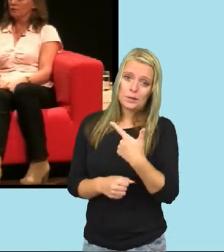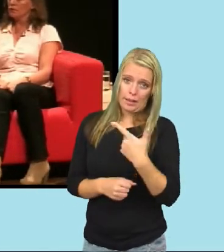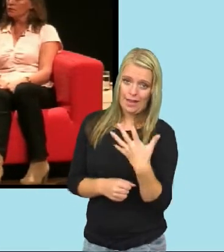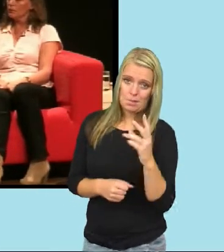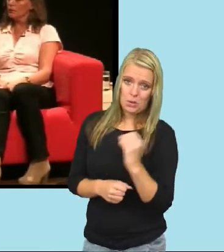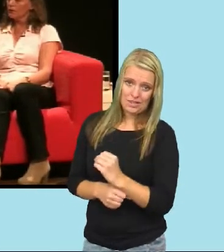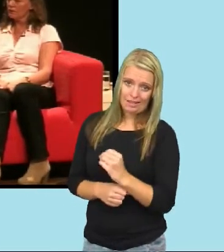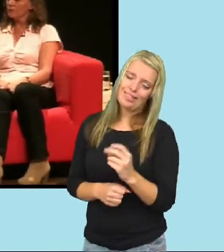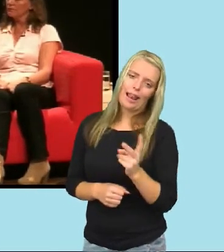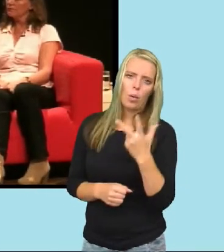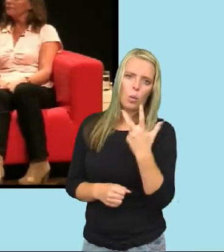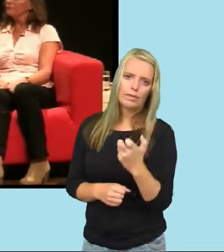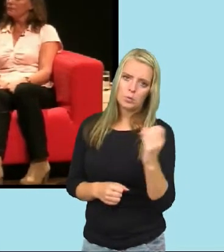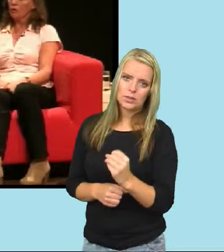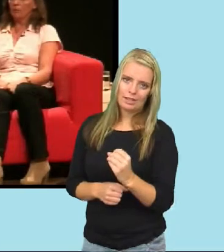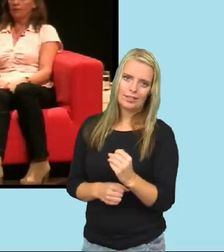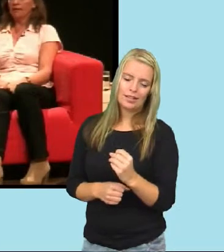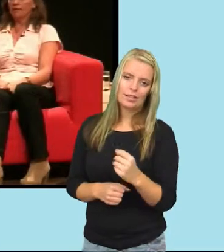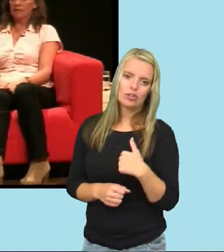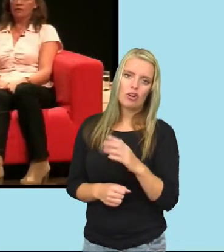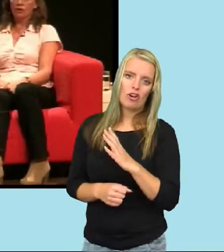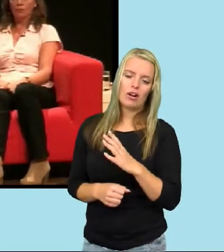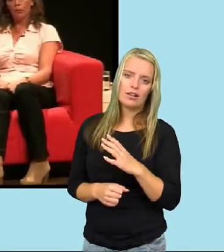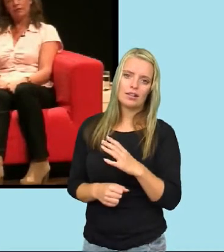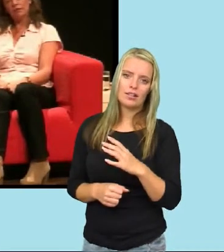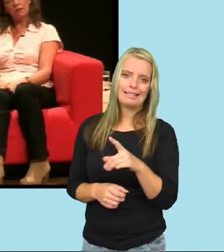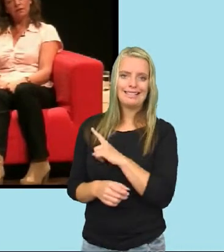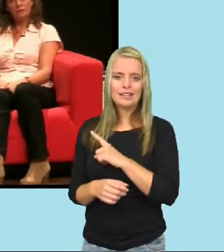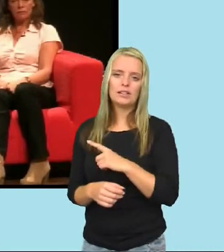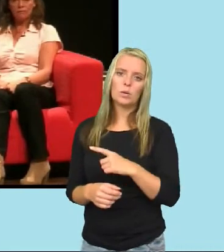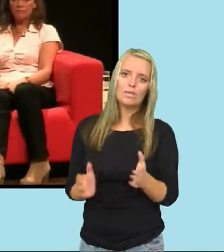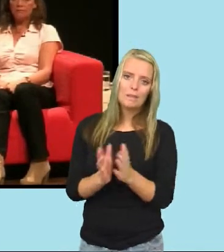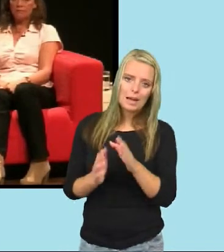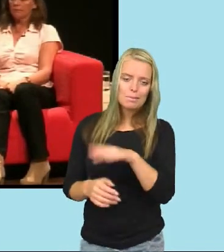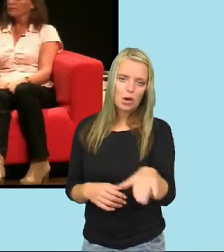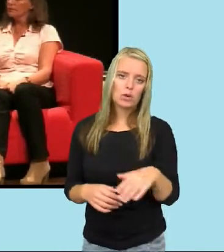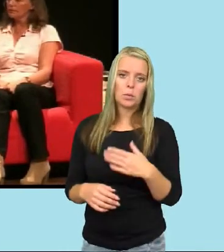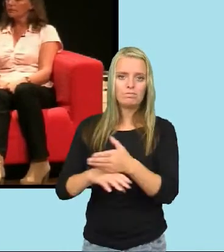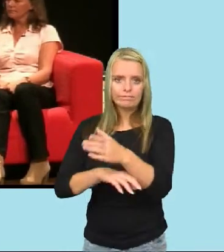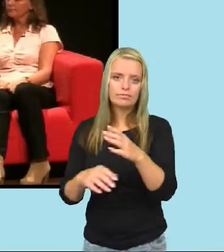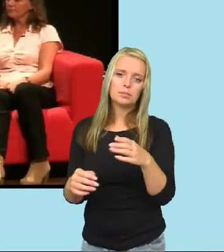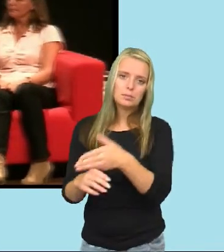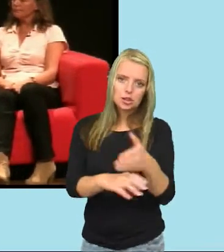eller 80% också, så att det är möjlighet att vara med och lägga sådana här besök på efter arbetstid och så.